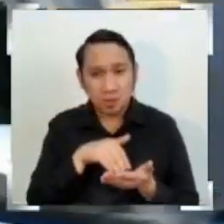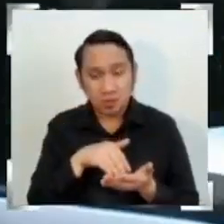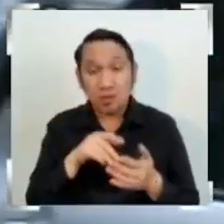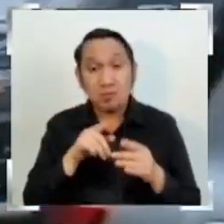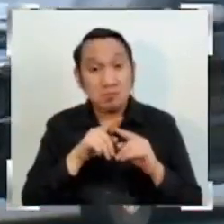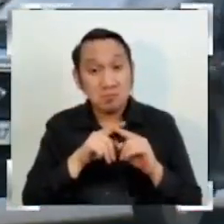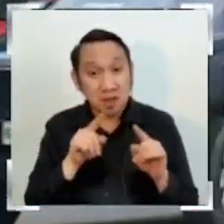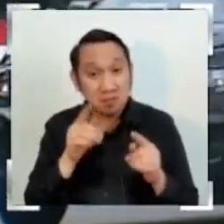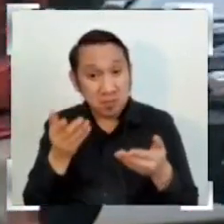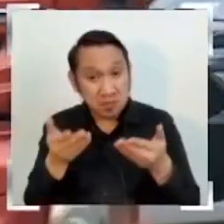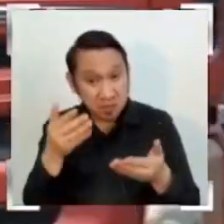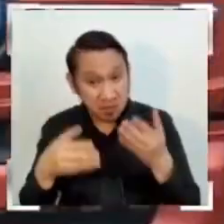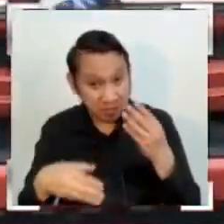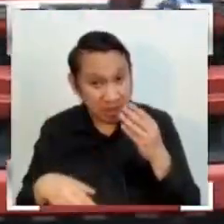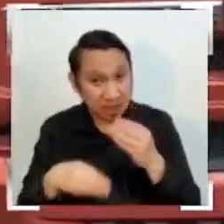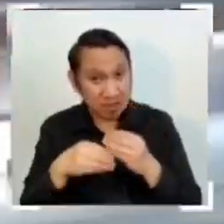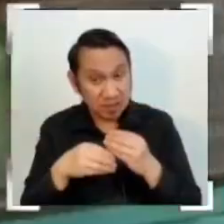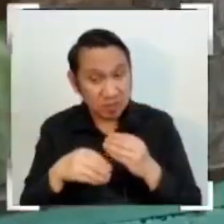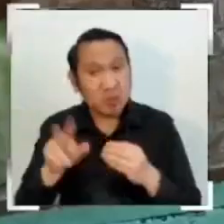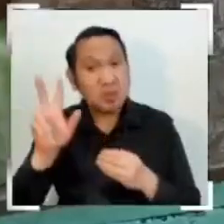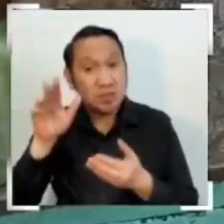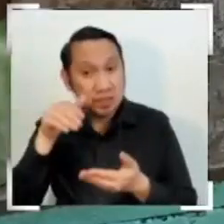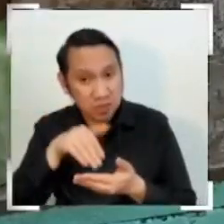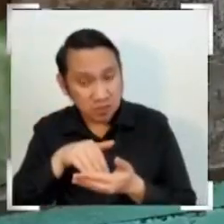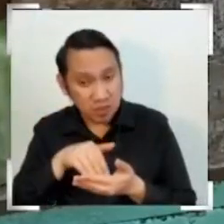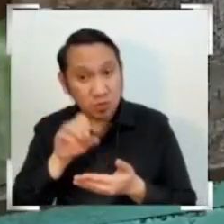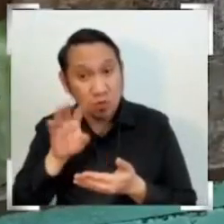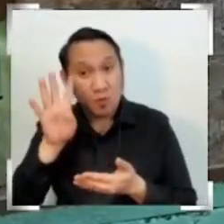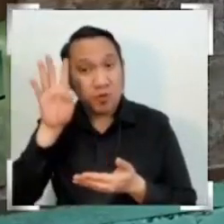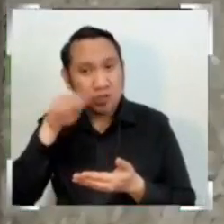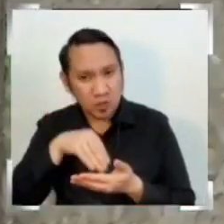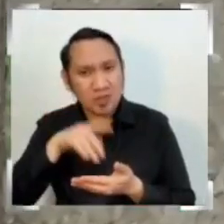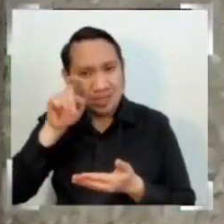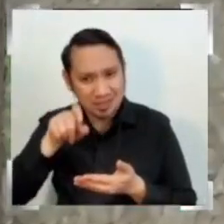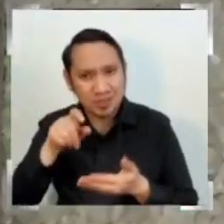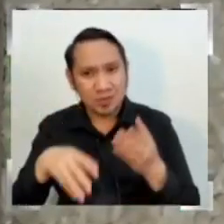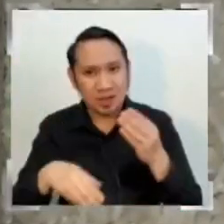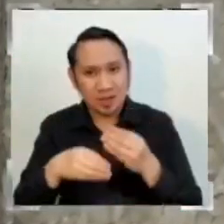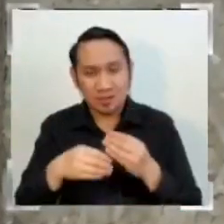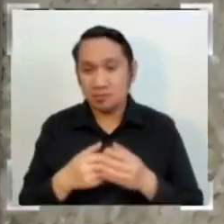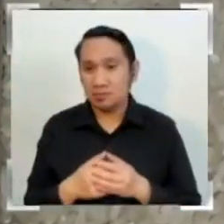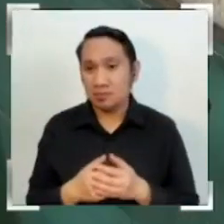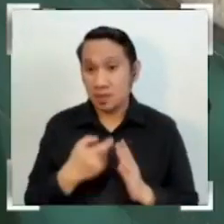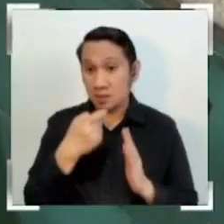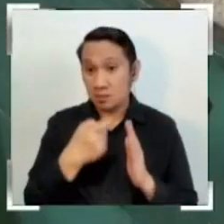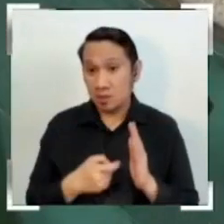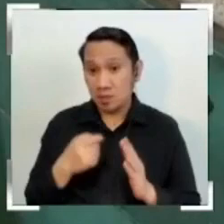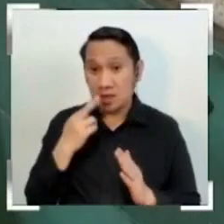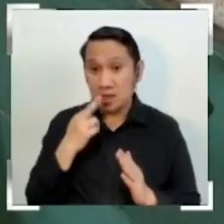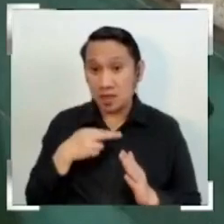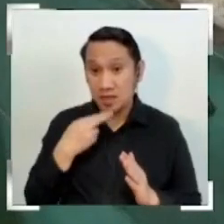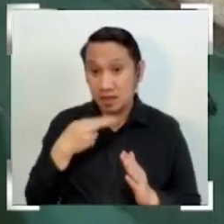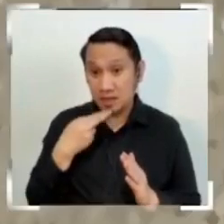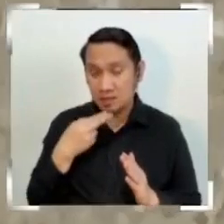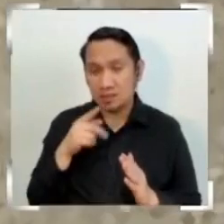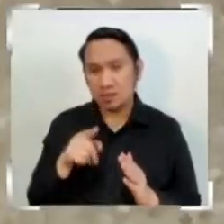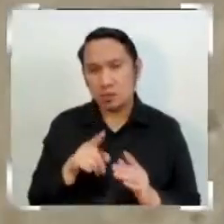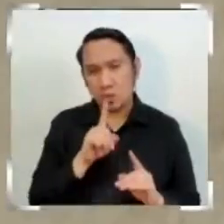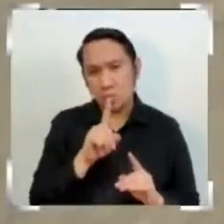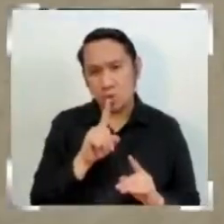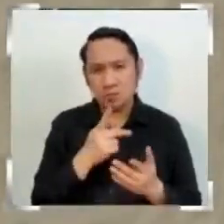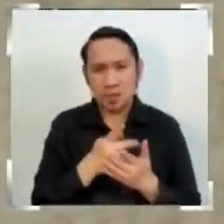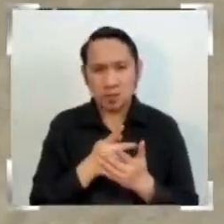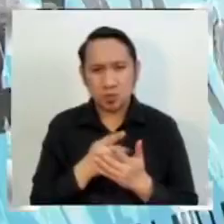ng kahit 3,000 to 4,000. Ang presyo ng bigas, piso hanggang 5 piso ang itinaas mula nang magsimula